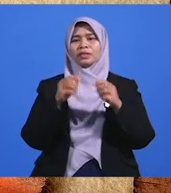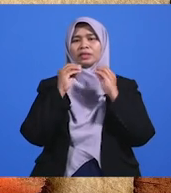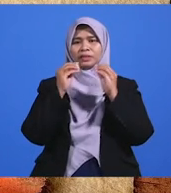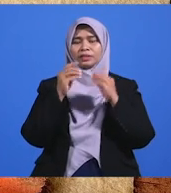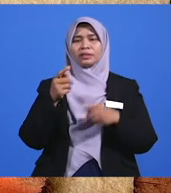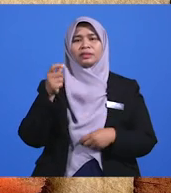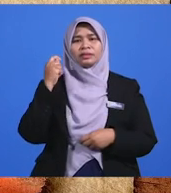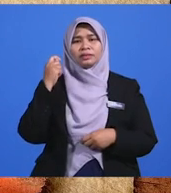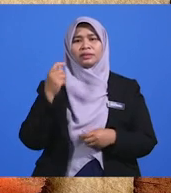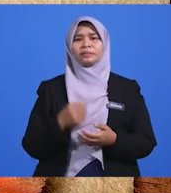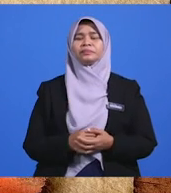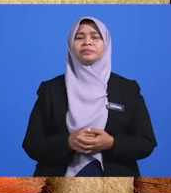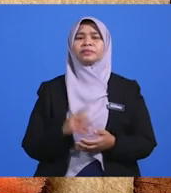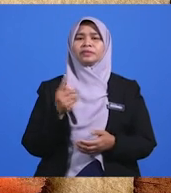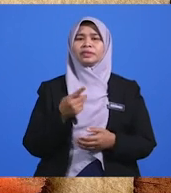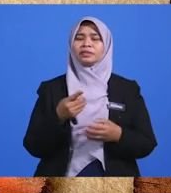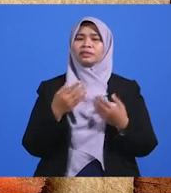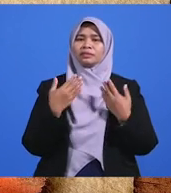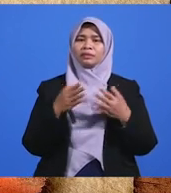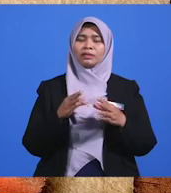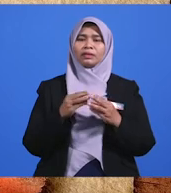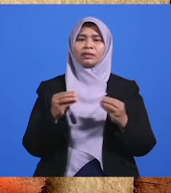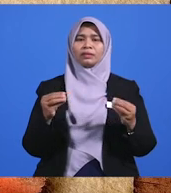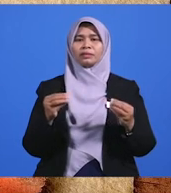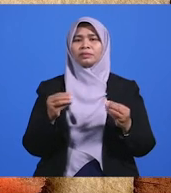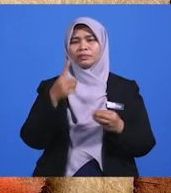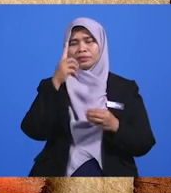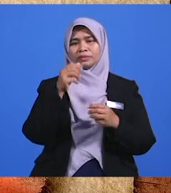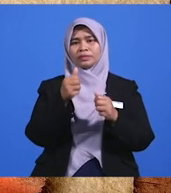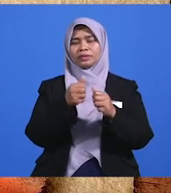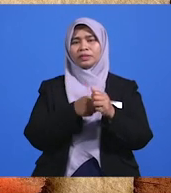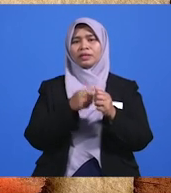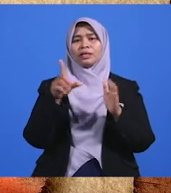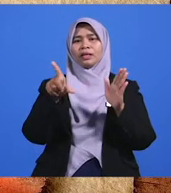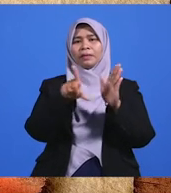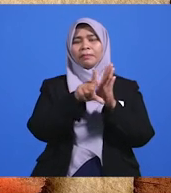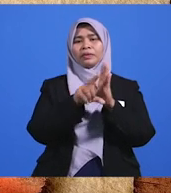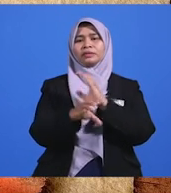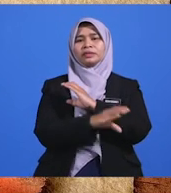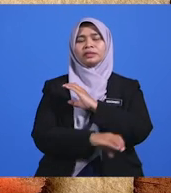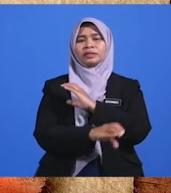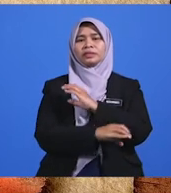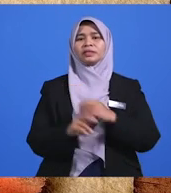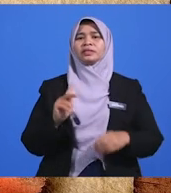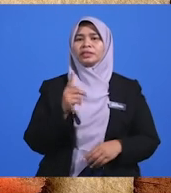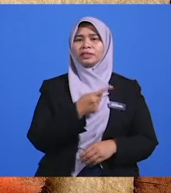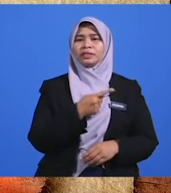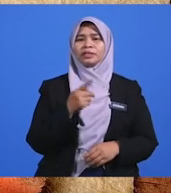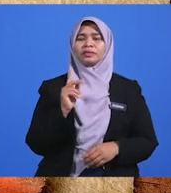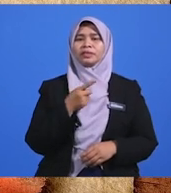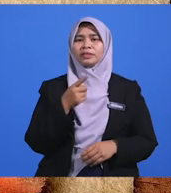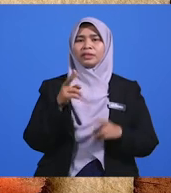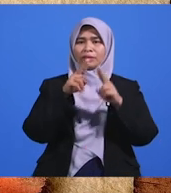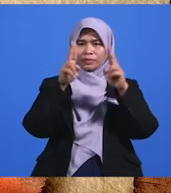Alhamdulillah, kita telah pun selesai mempelajari setiap lambang-lambang negara kita. Sekarang, mari kita uji minda semua